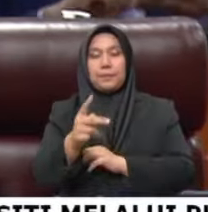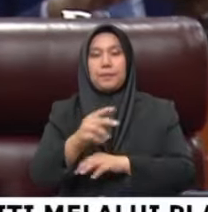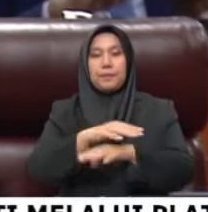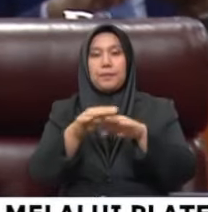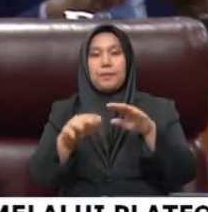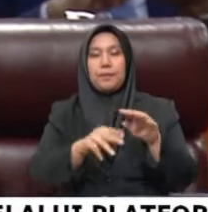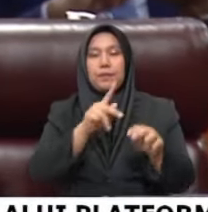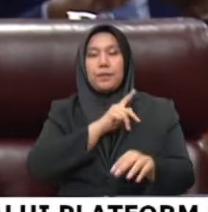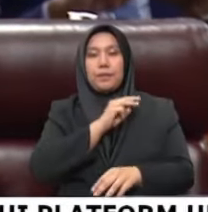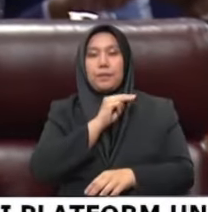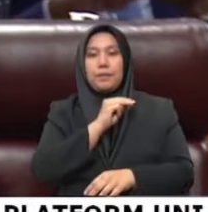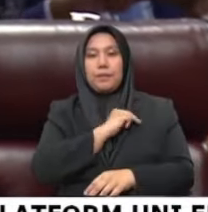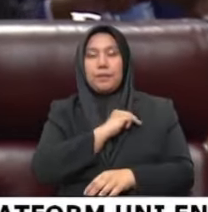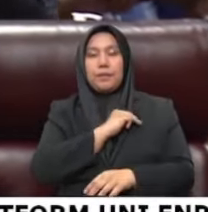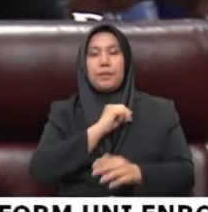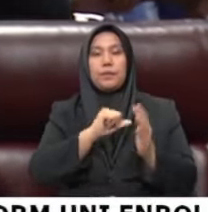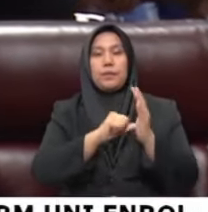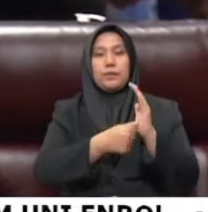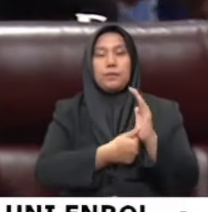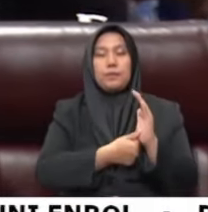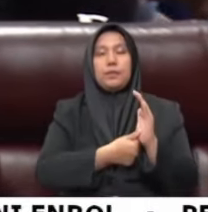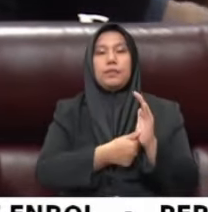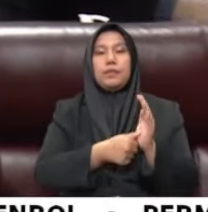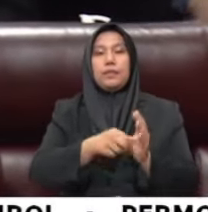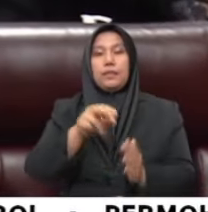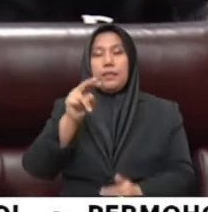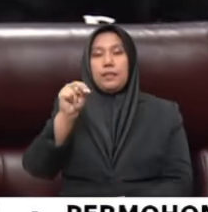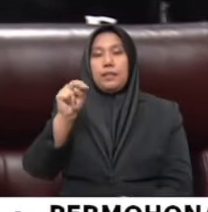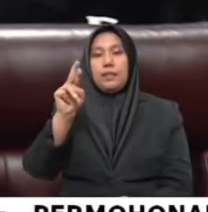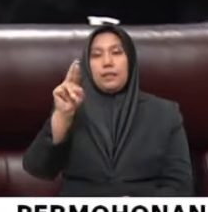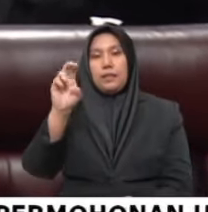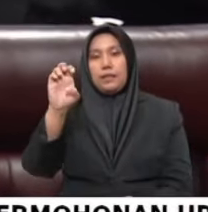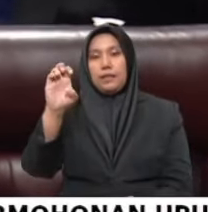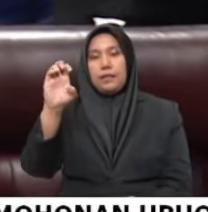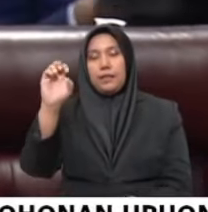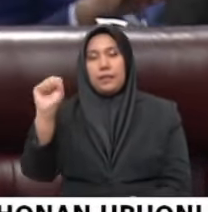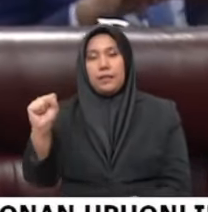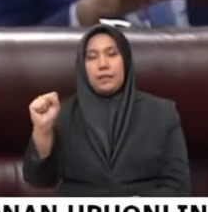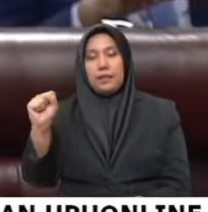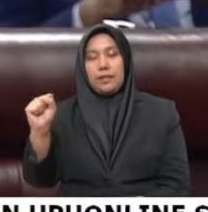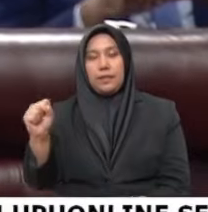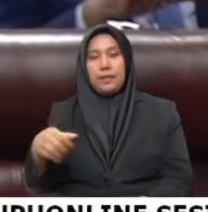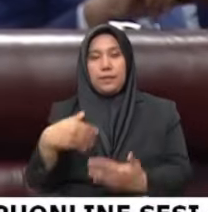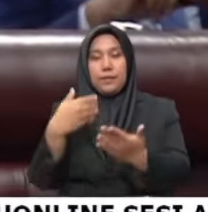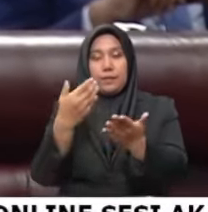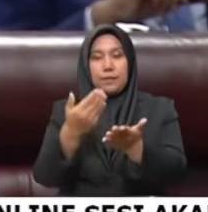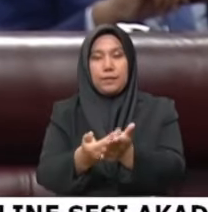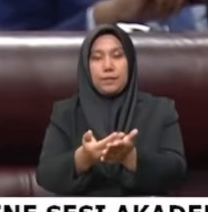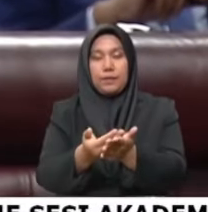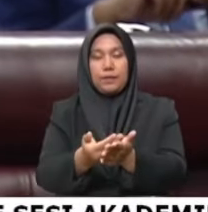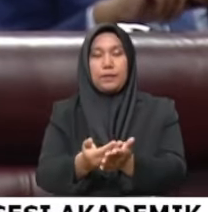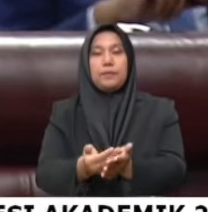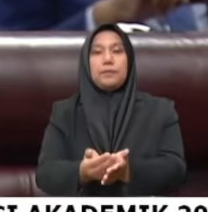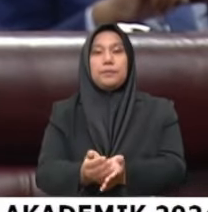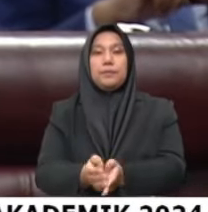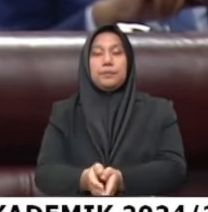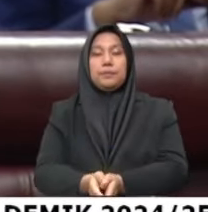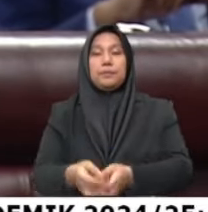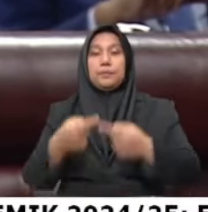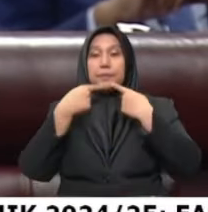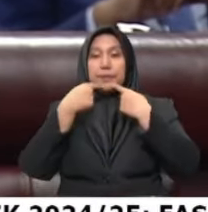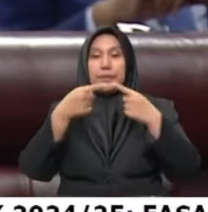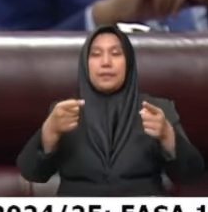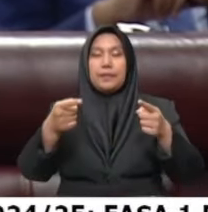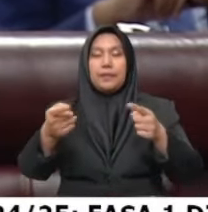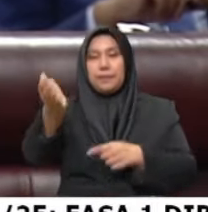Asli dan Kelestarian Alam ataupun NRES sepanjang tempoh usul menjunjung kasih perbahasan titah diraja pada kali